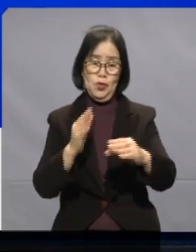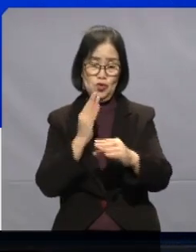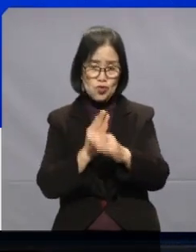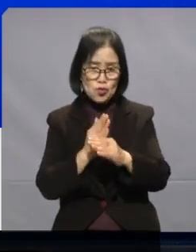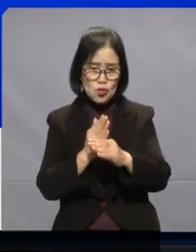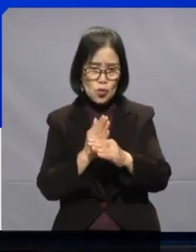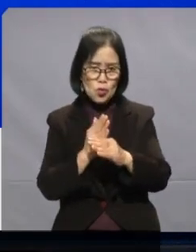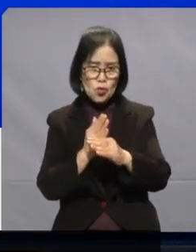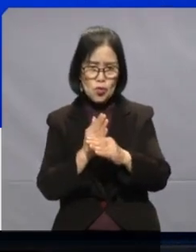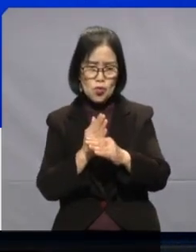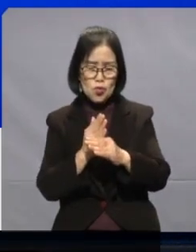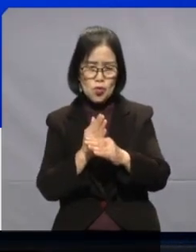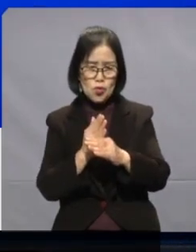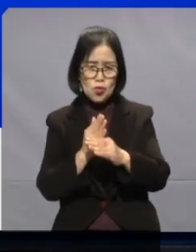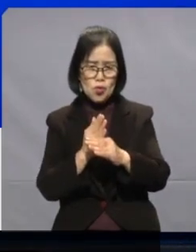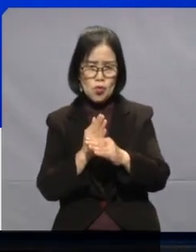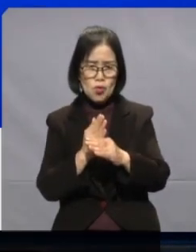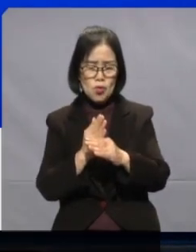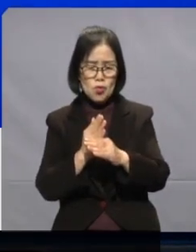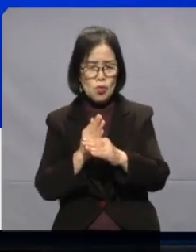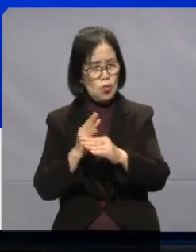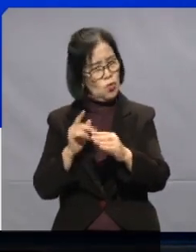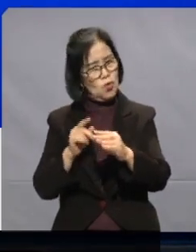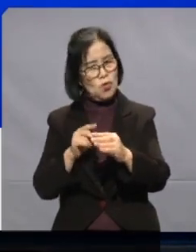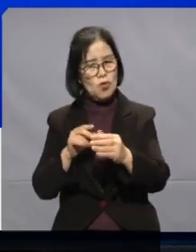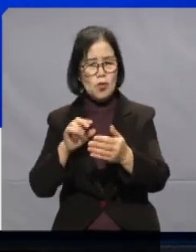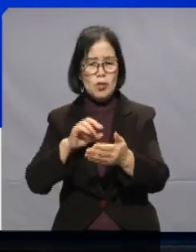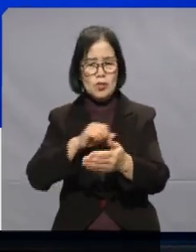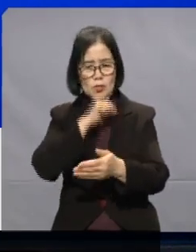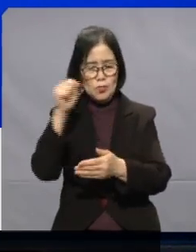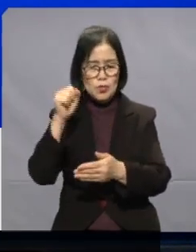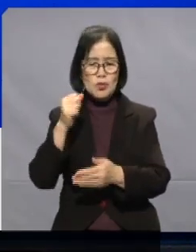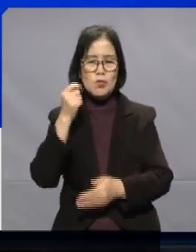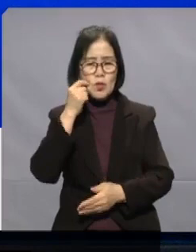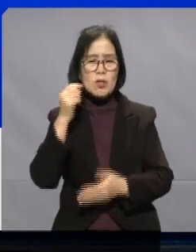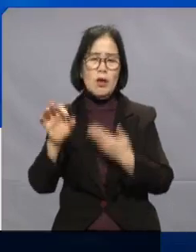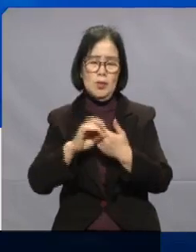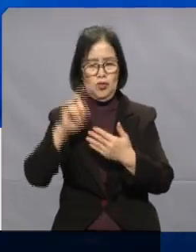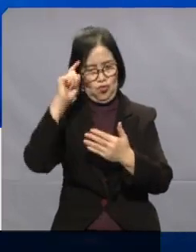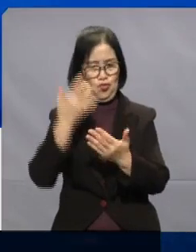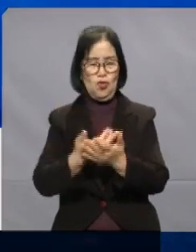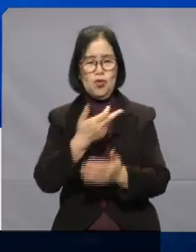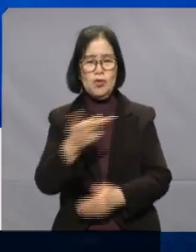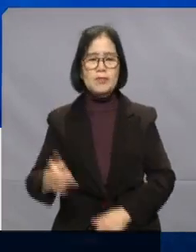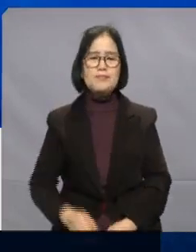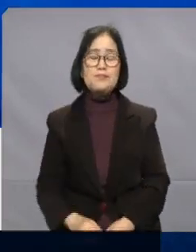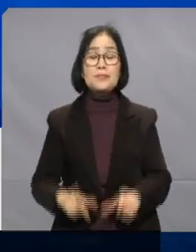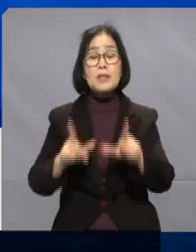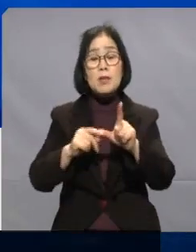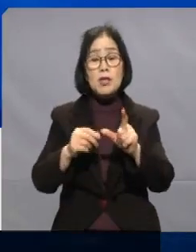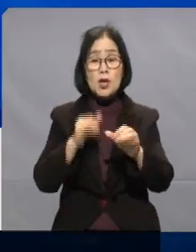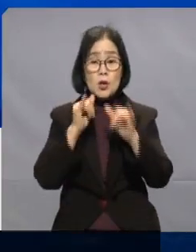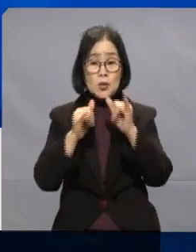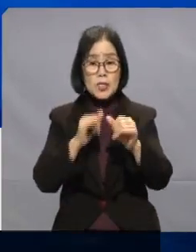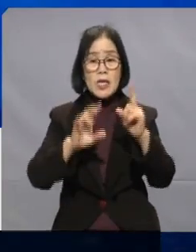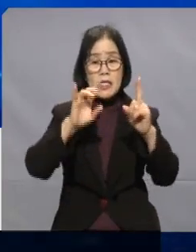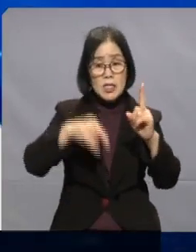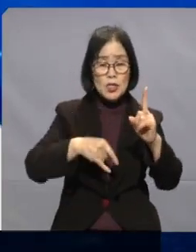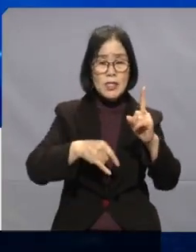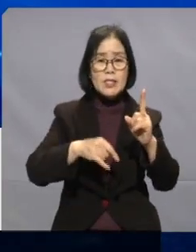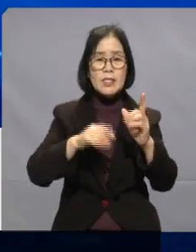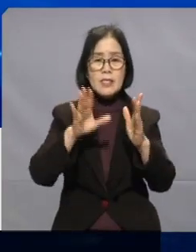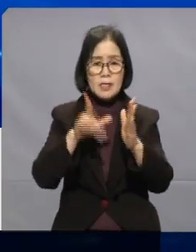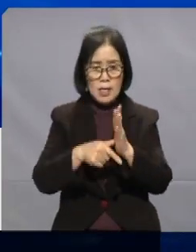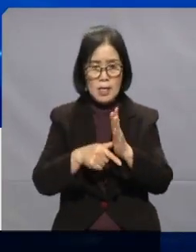못 밀려 가지고 그 파격이 굉장히 클 수 있다는 거죠 자 일각에서는 여론조사 1위를 했을 당시에